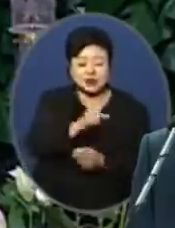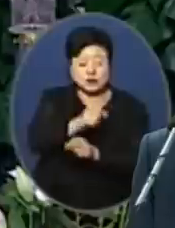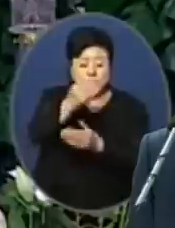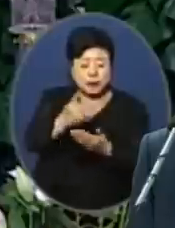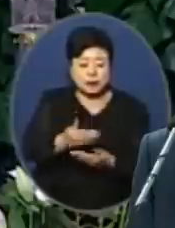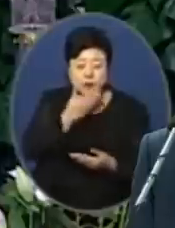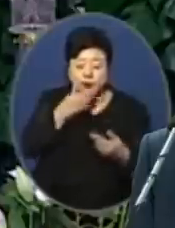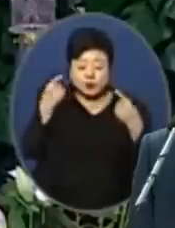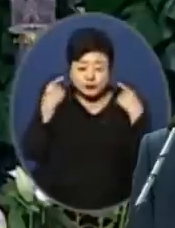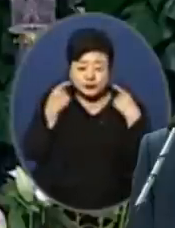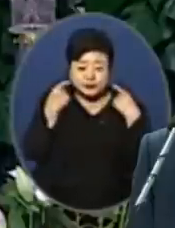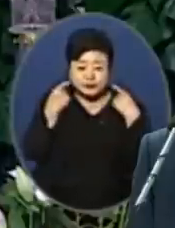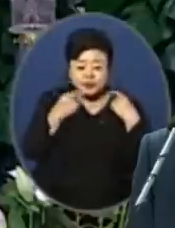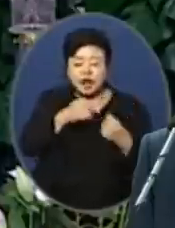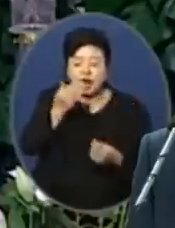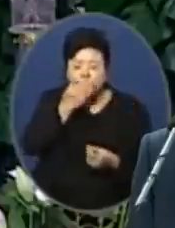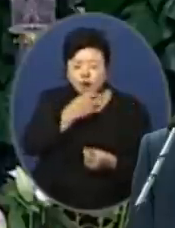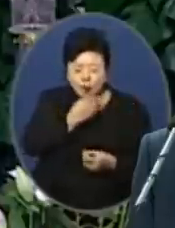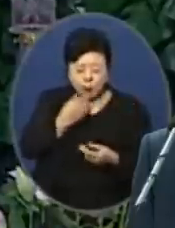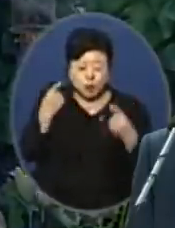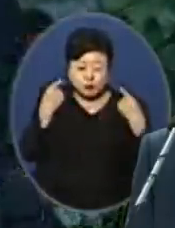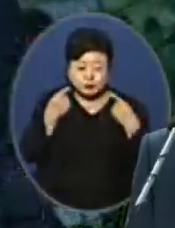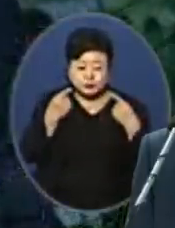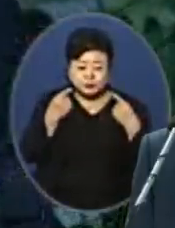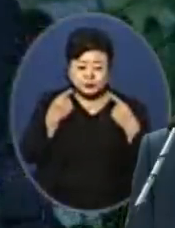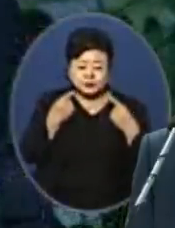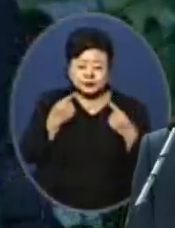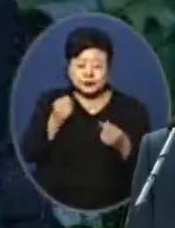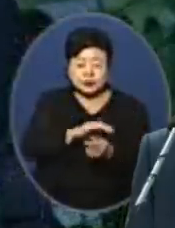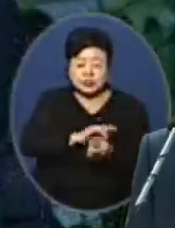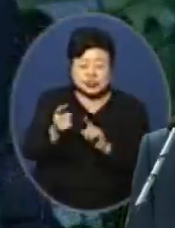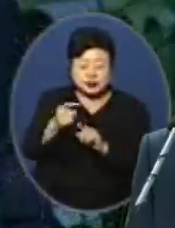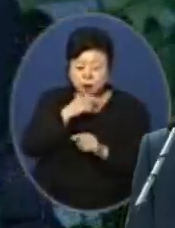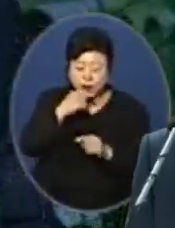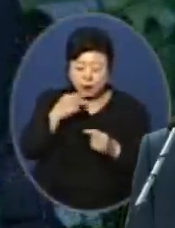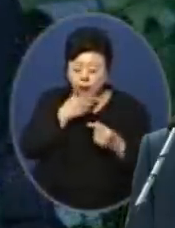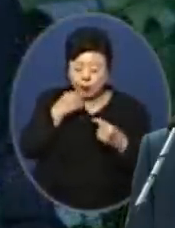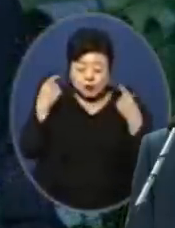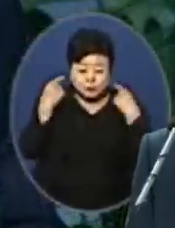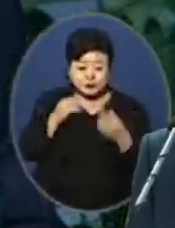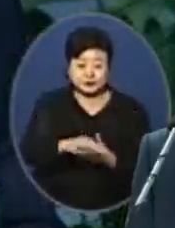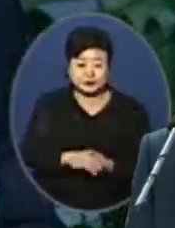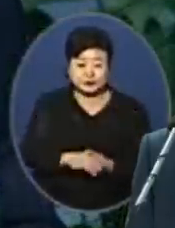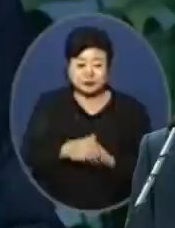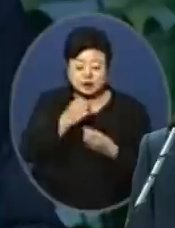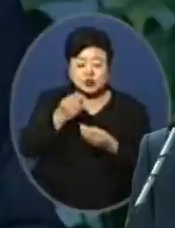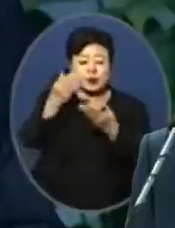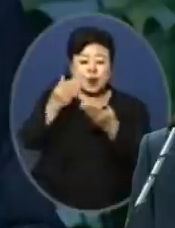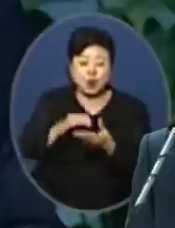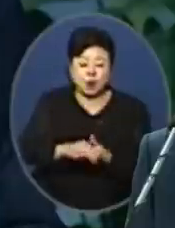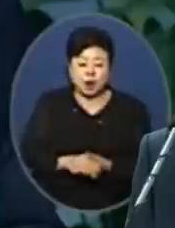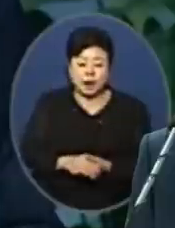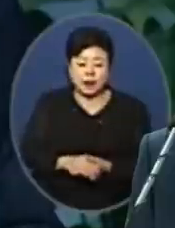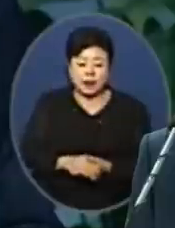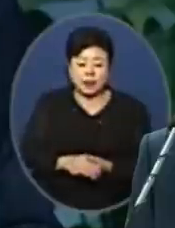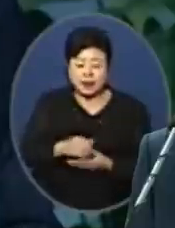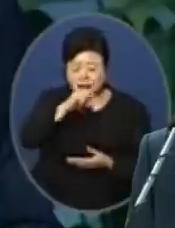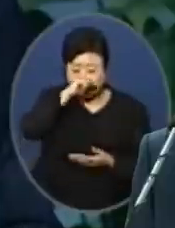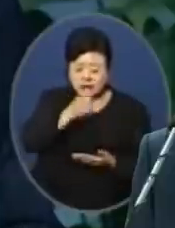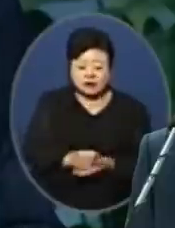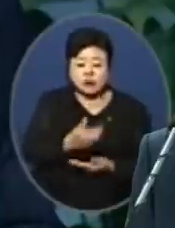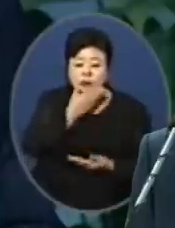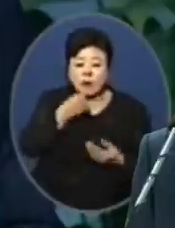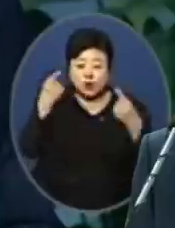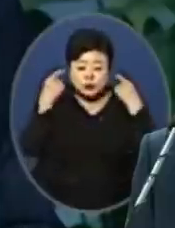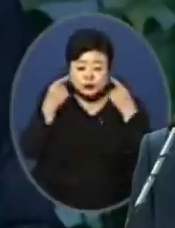죄사함의 복음, 거룩함의 복음, 치료의 복음, 축복과 형통의